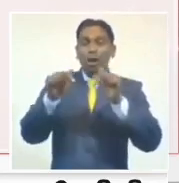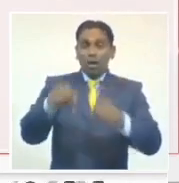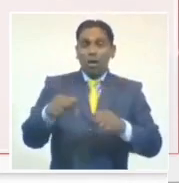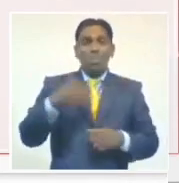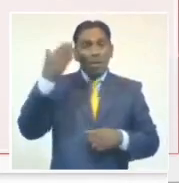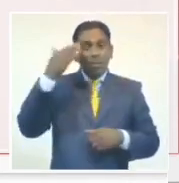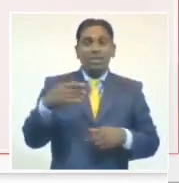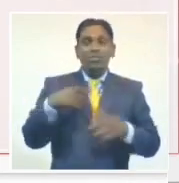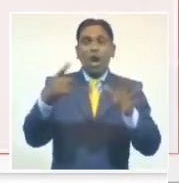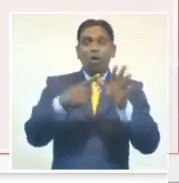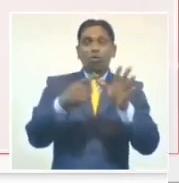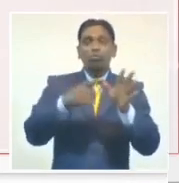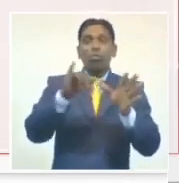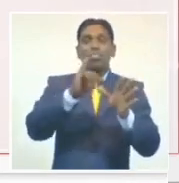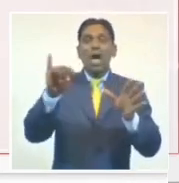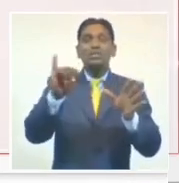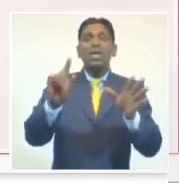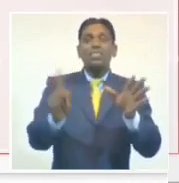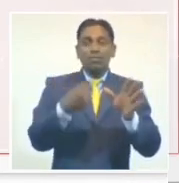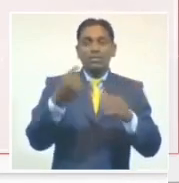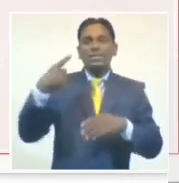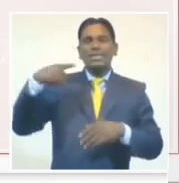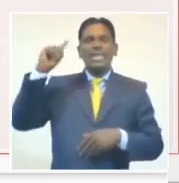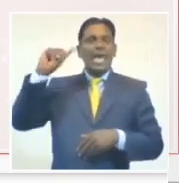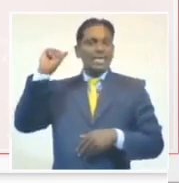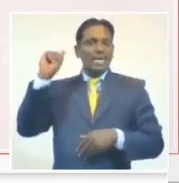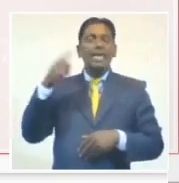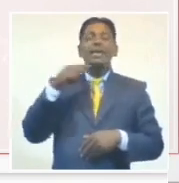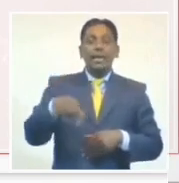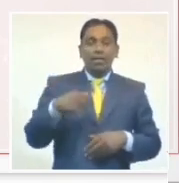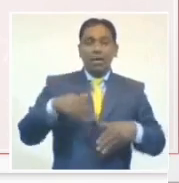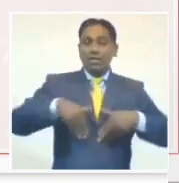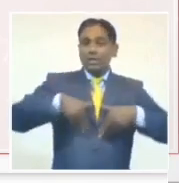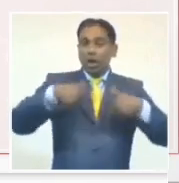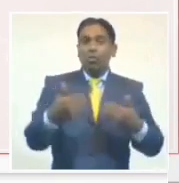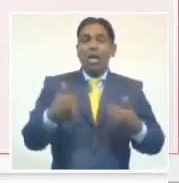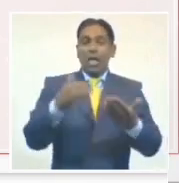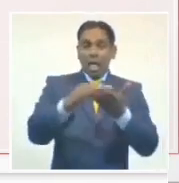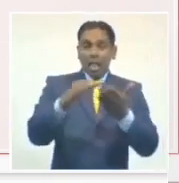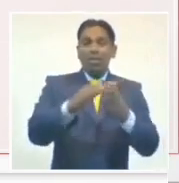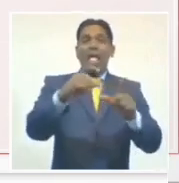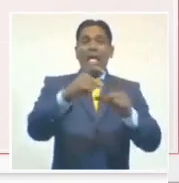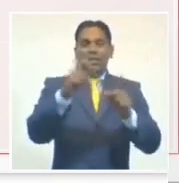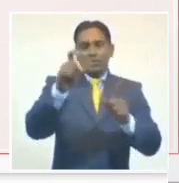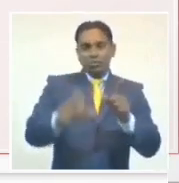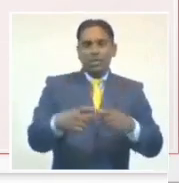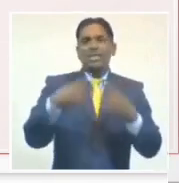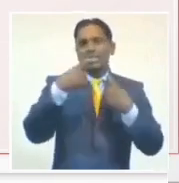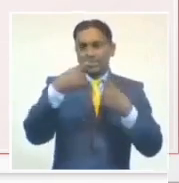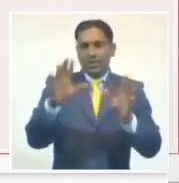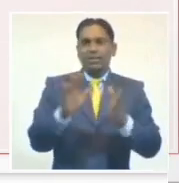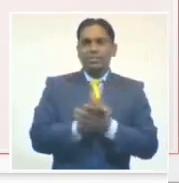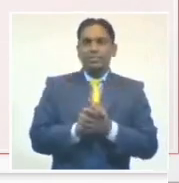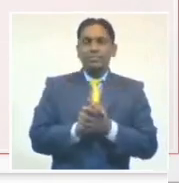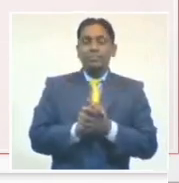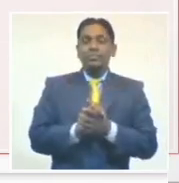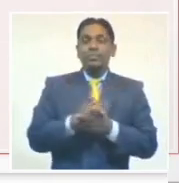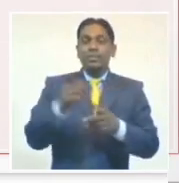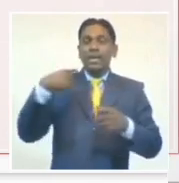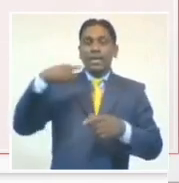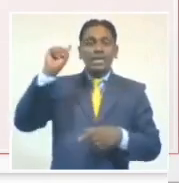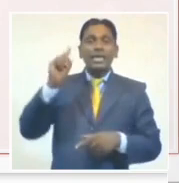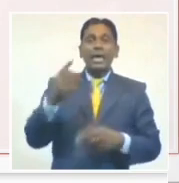16 වෙනිදා එනම් පෙරේදා දිනේදී සෞඛ්‍ය සේවා අධ්‍යක්ෂ ජෙනරාල් වරයා තහවුරු කළ මරණ බවයි. ඊයේ හඳුනාගත්